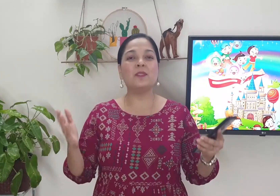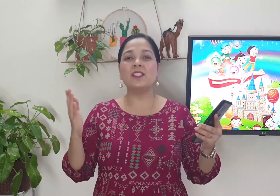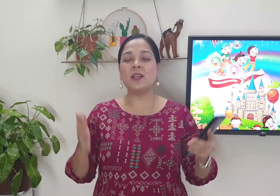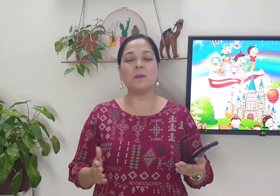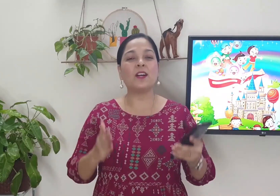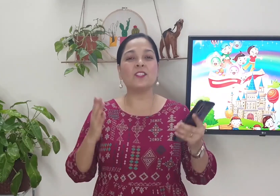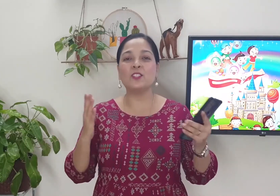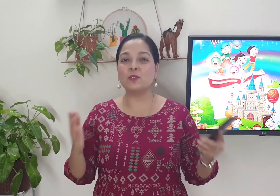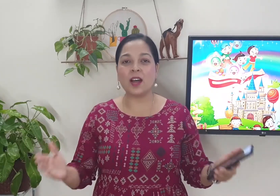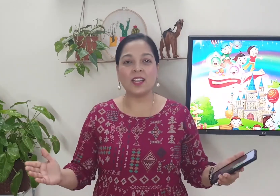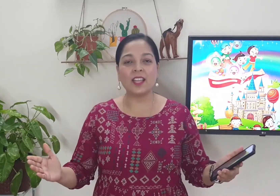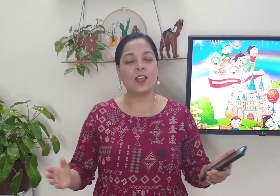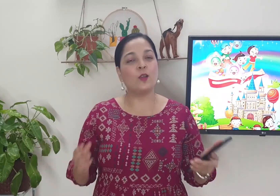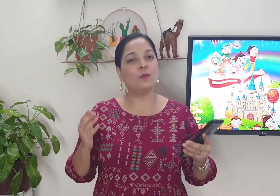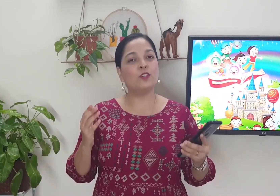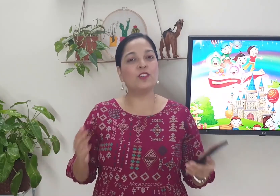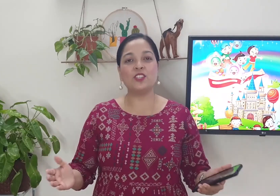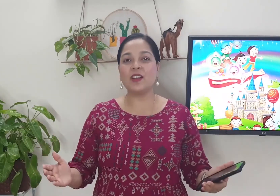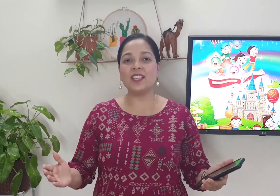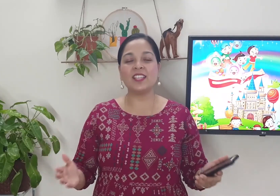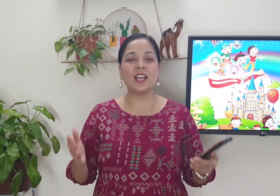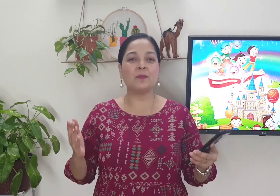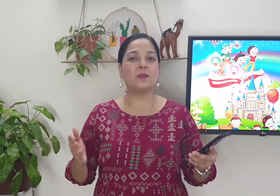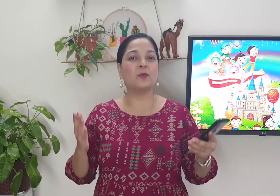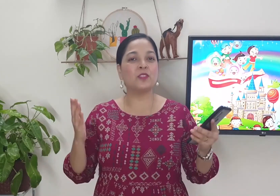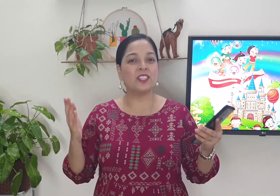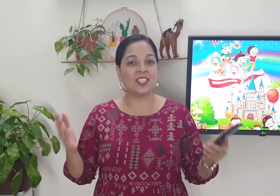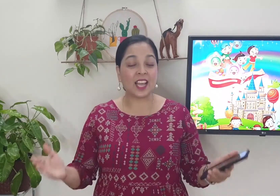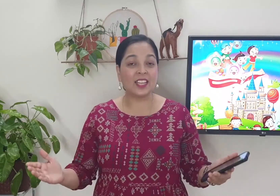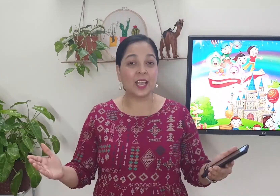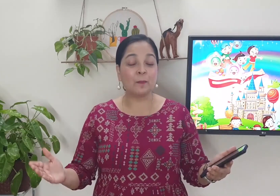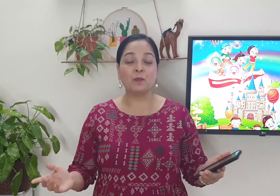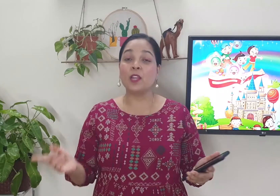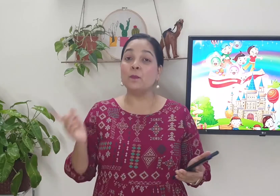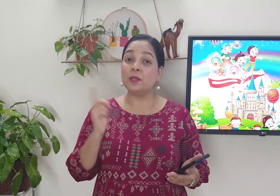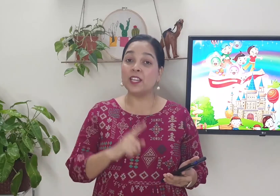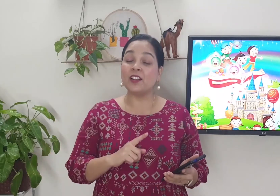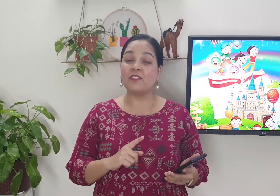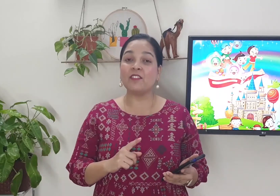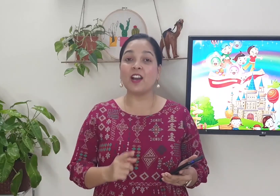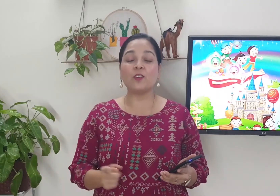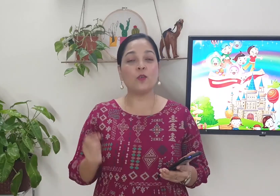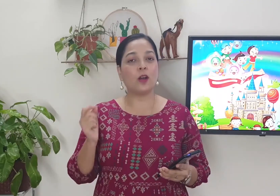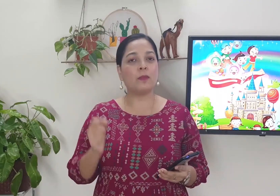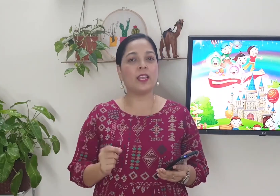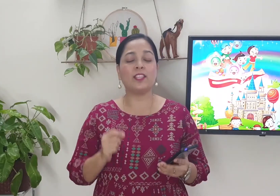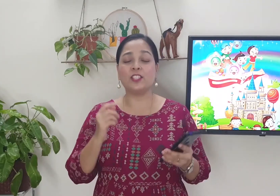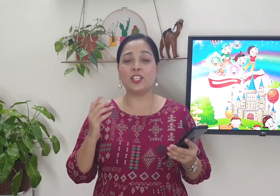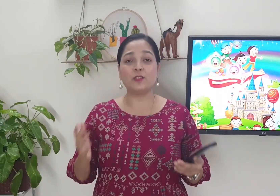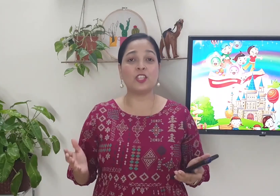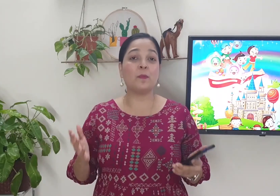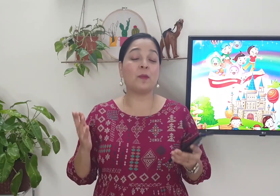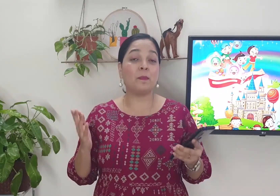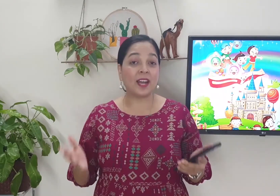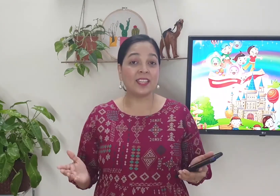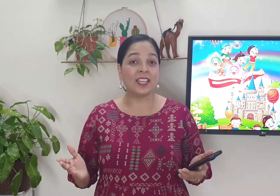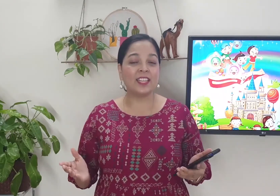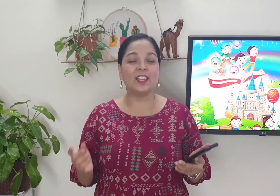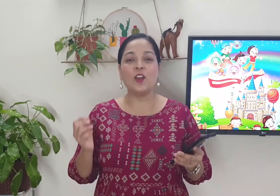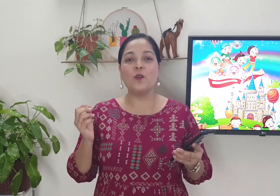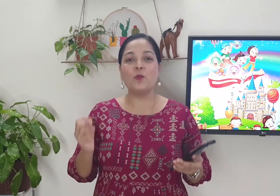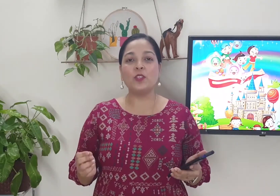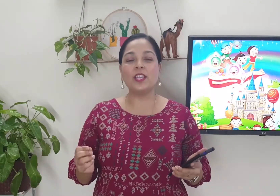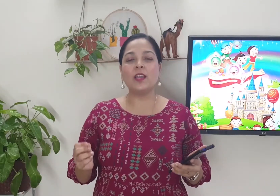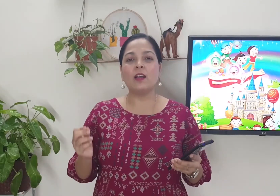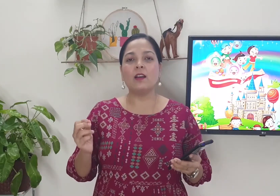एकदा तुमचा सगळ्यांचा स्वागत आहे. मला विश्वास आहे की तुम्ही उत्साहित आहात. तर मागच्या रविवारी आपण ज्या विषयीबद्दल बोललो होतो ते